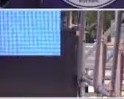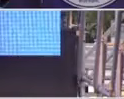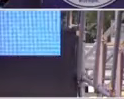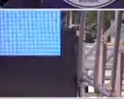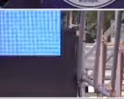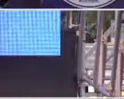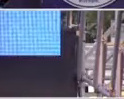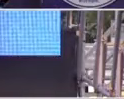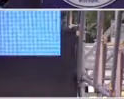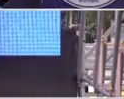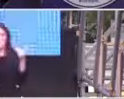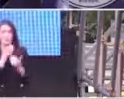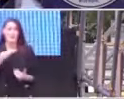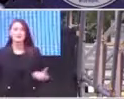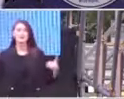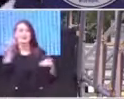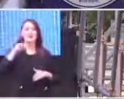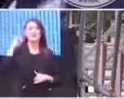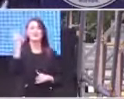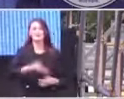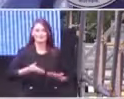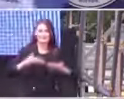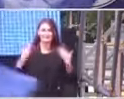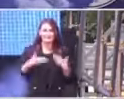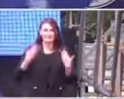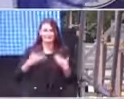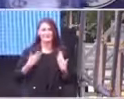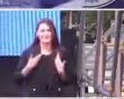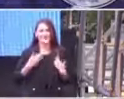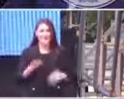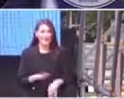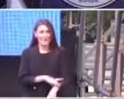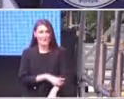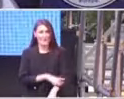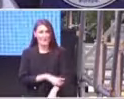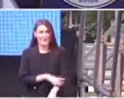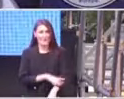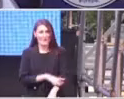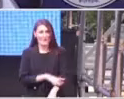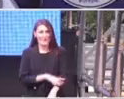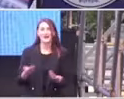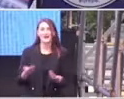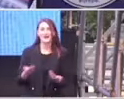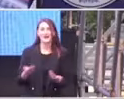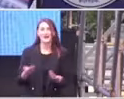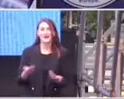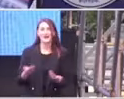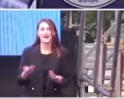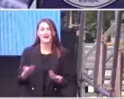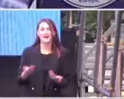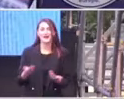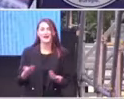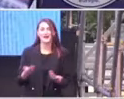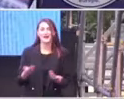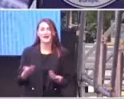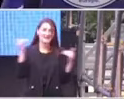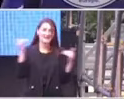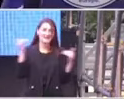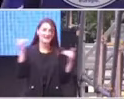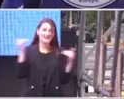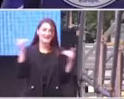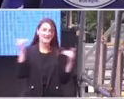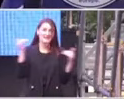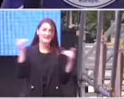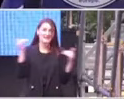Buonasera a tutti è una gioia e una grande emozione parlare qui questa sera